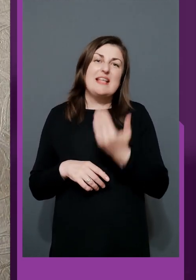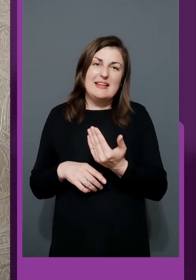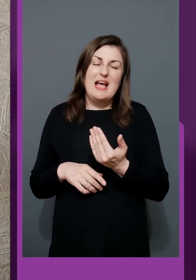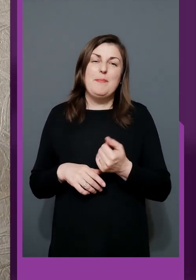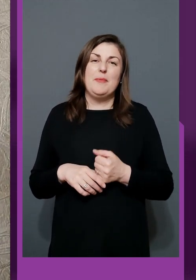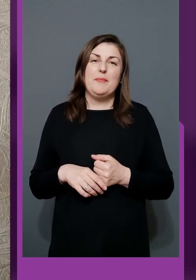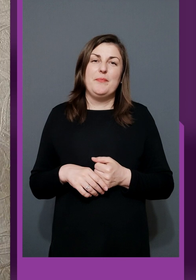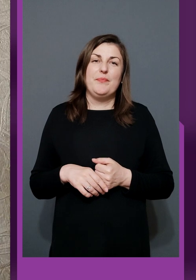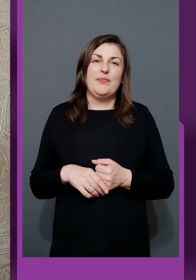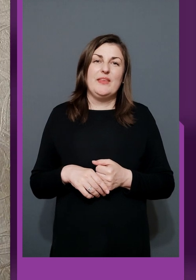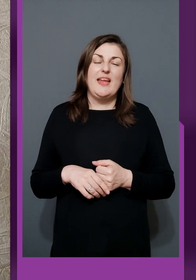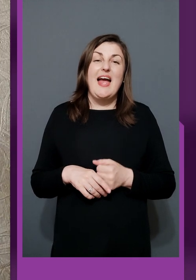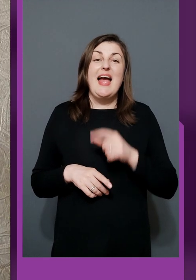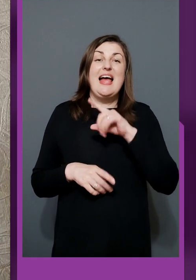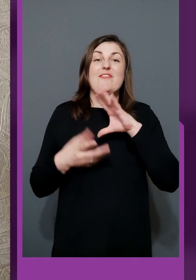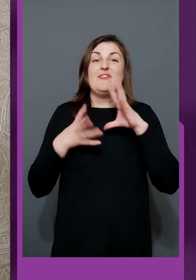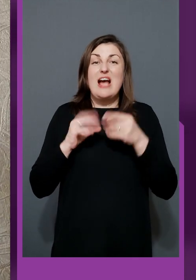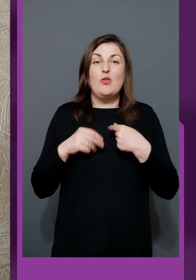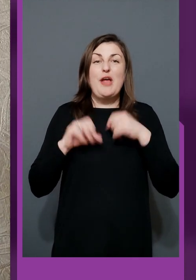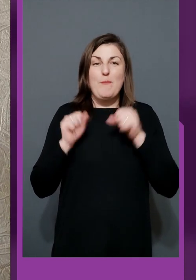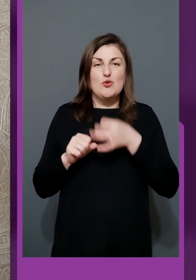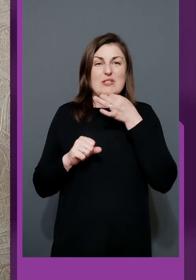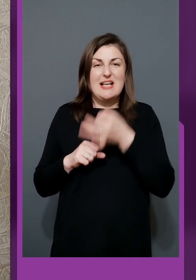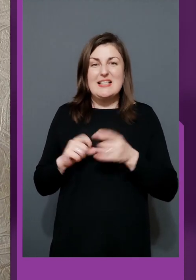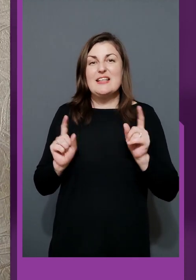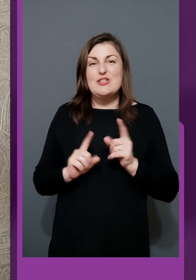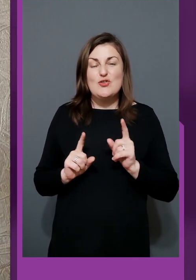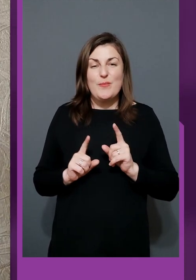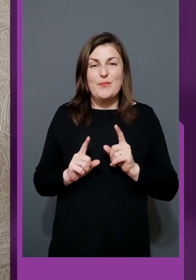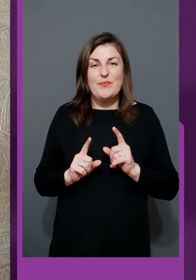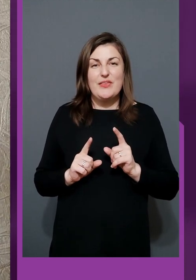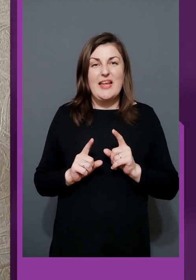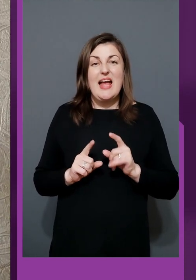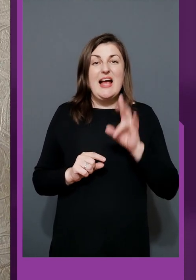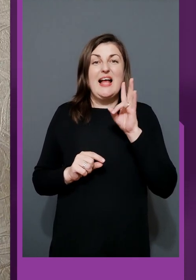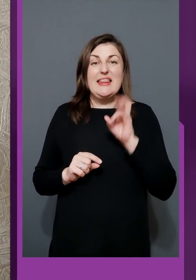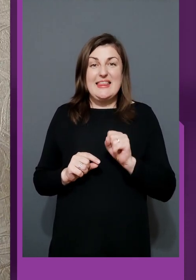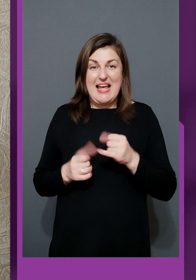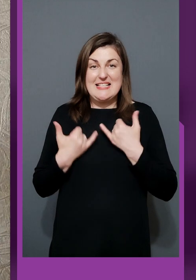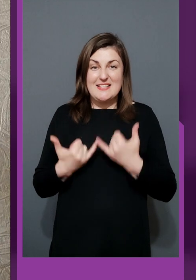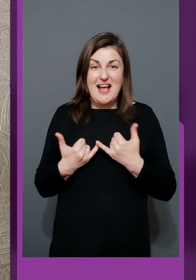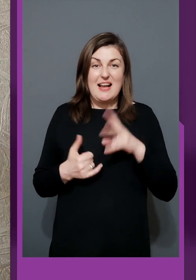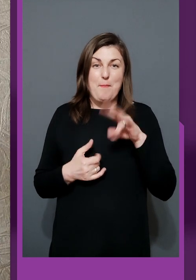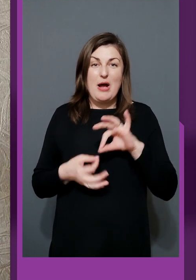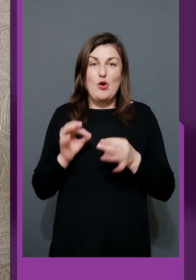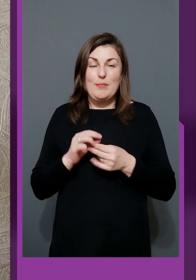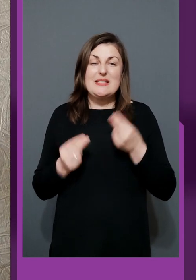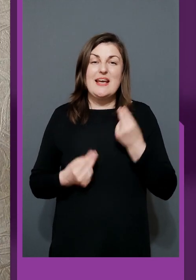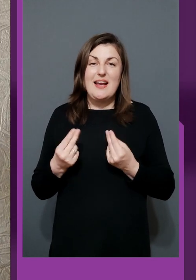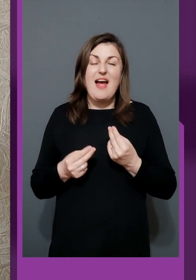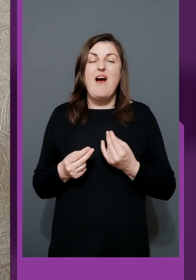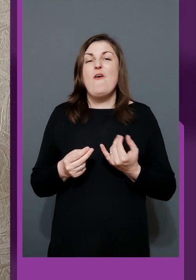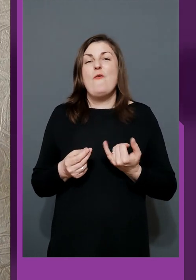за тебе А загалом я можу сказати що на зараз на Параолімпійських